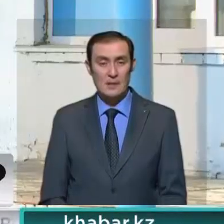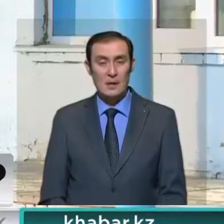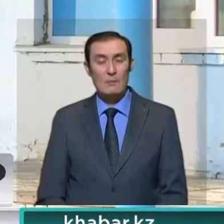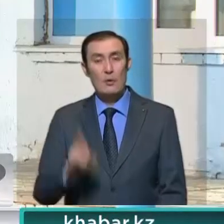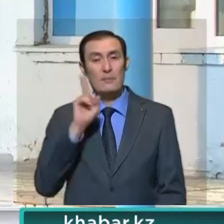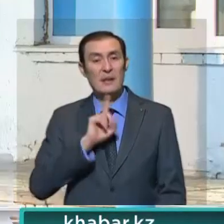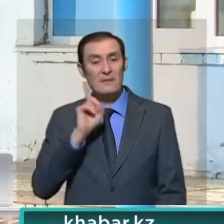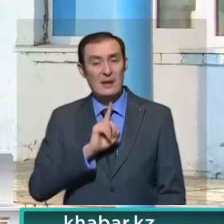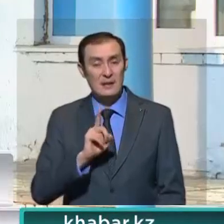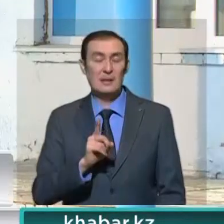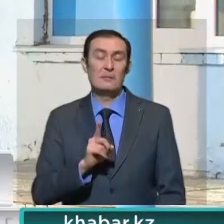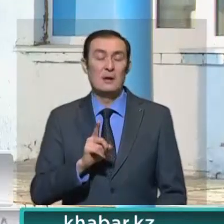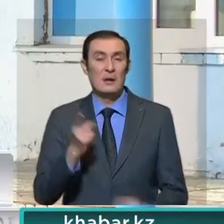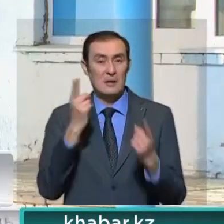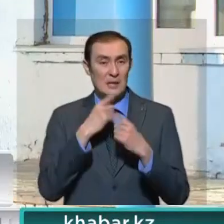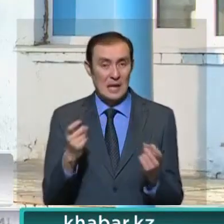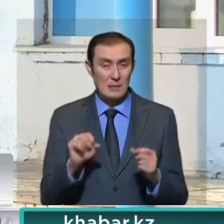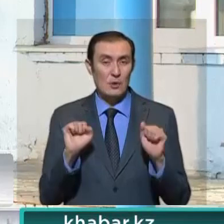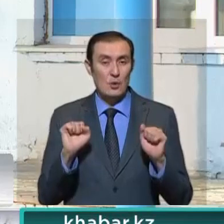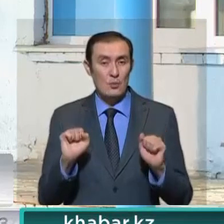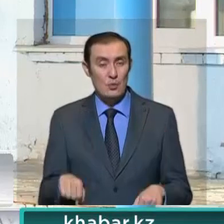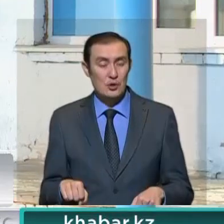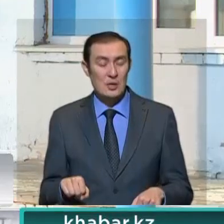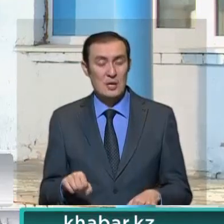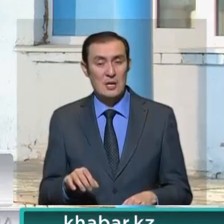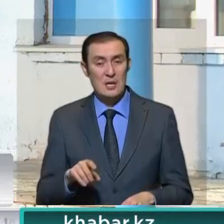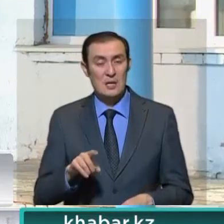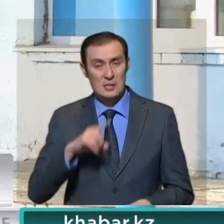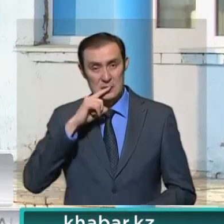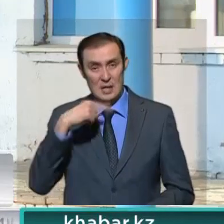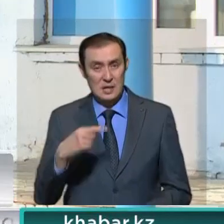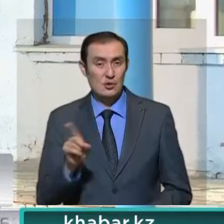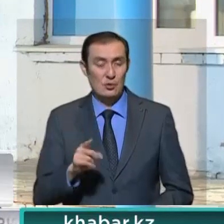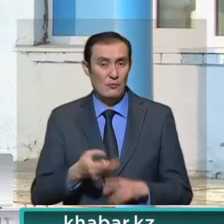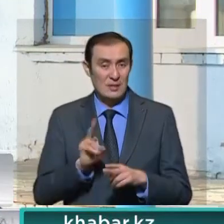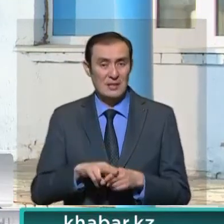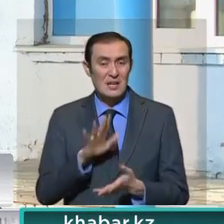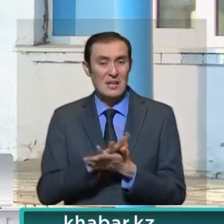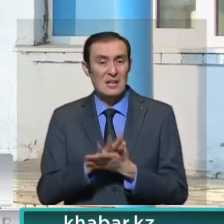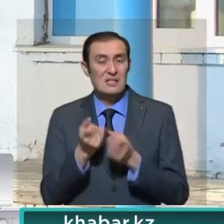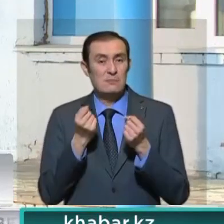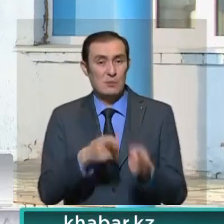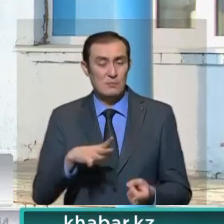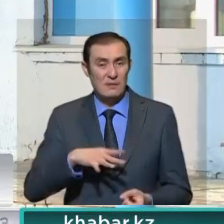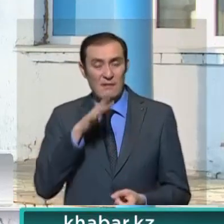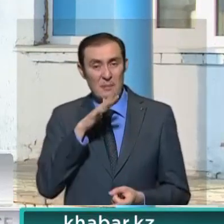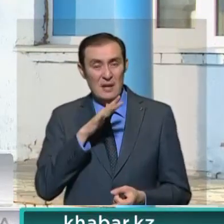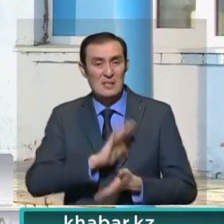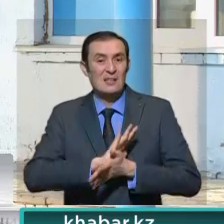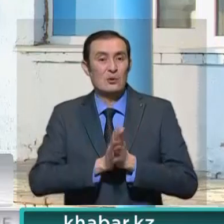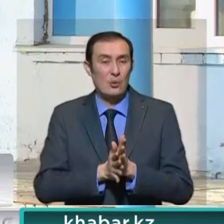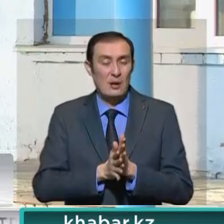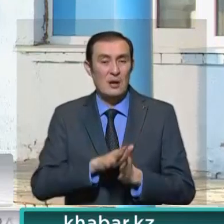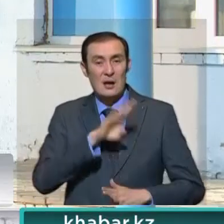предварительным данным можно сказать что данный сброс произошел в результате заторы